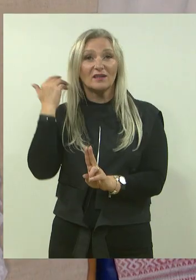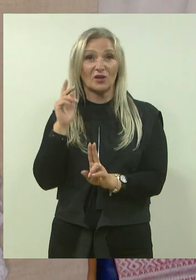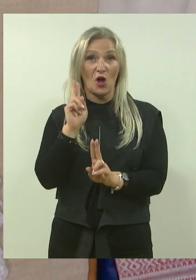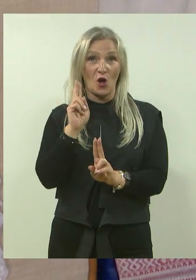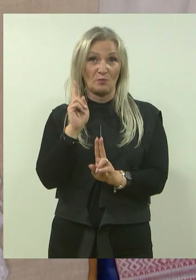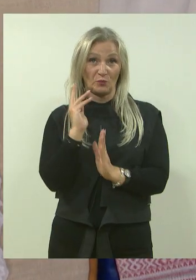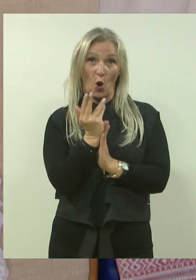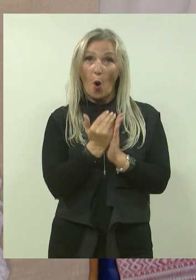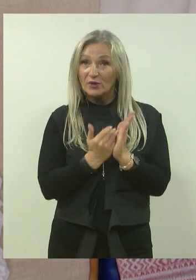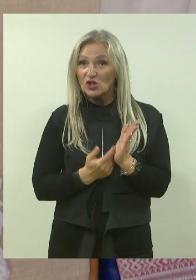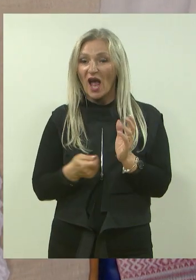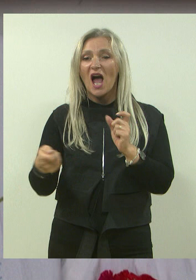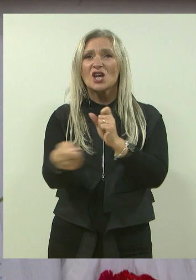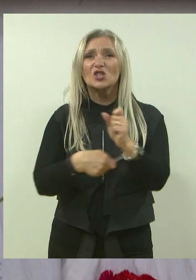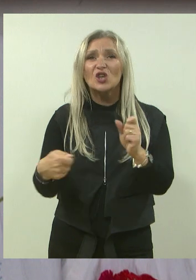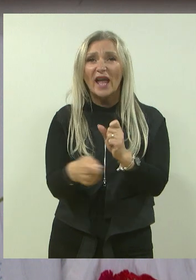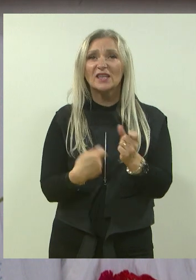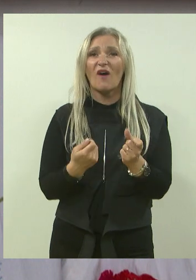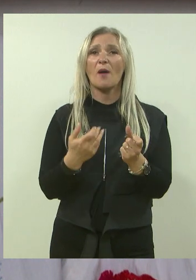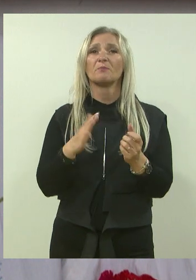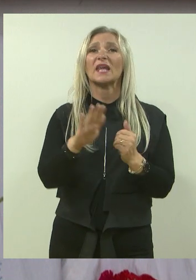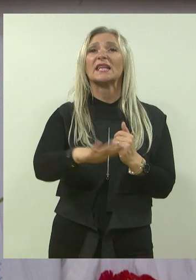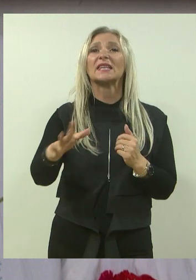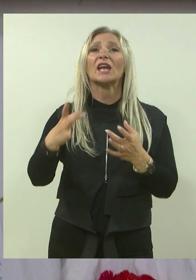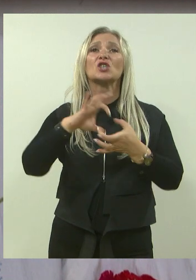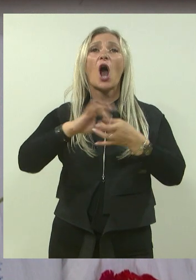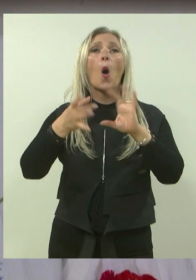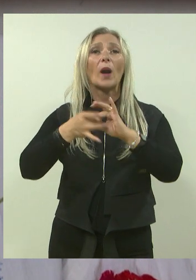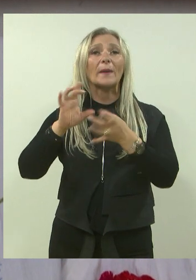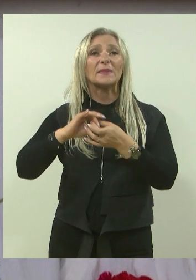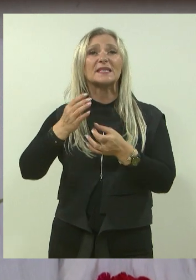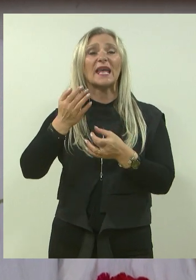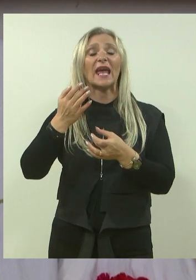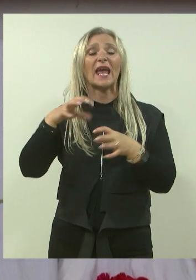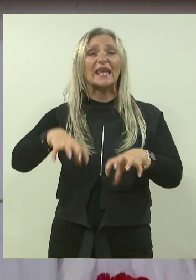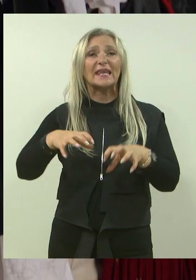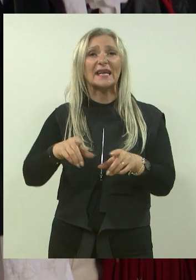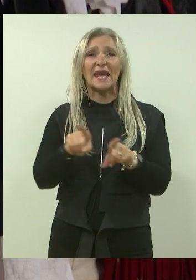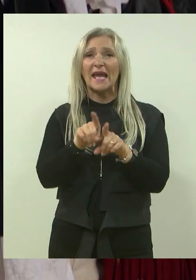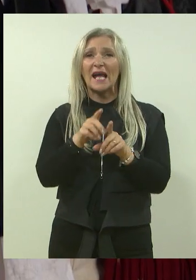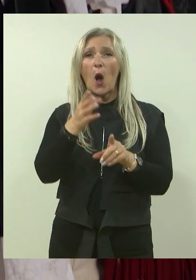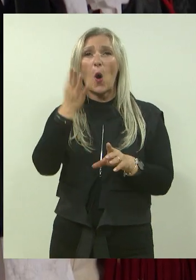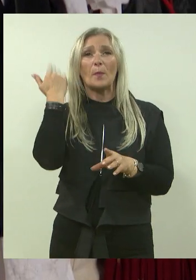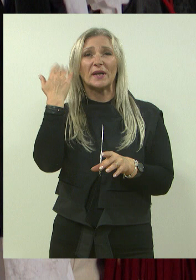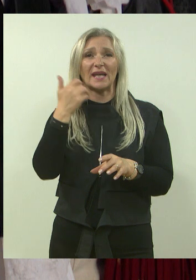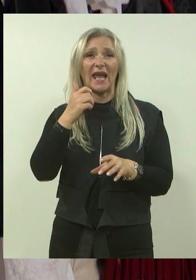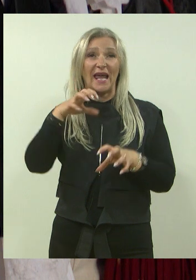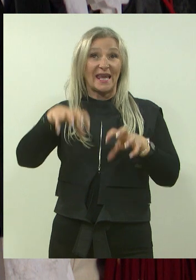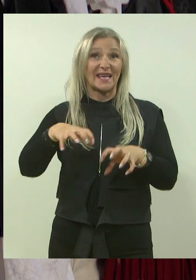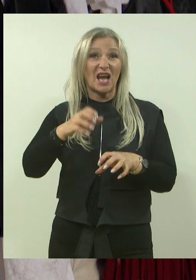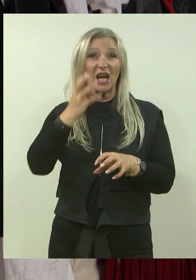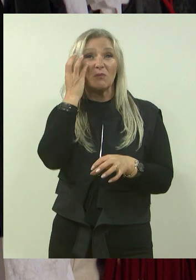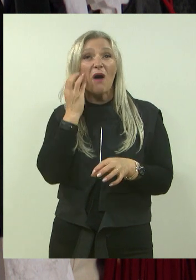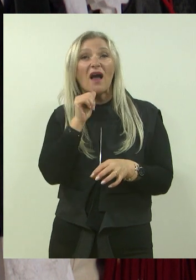žetvene svečanosti, zatim dječje olimpijske igre, kako su se igrali dedek i babica, na što smo posebno